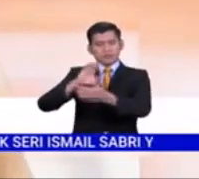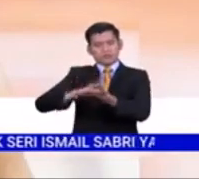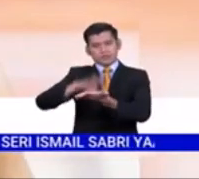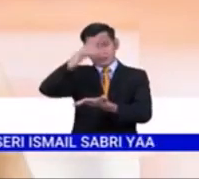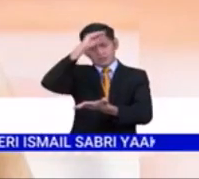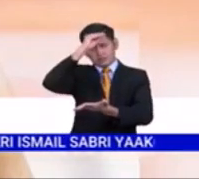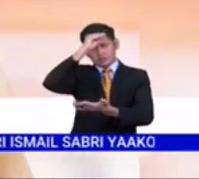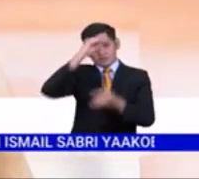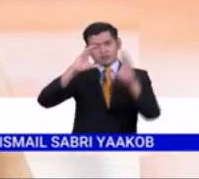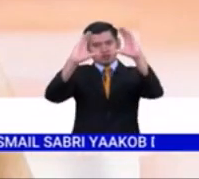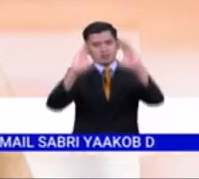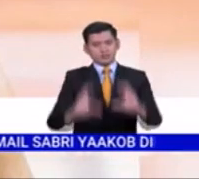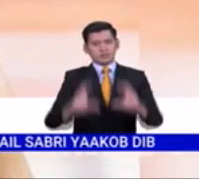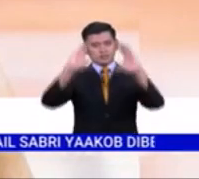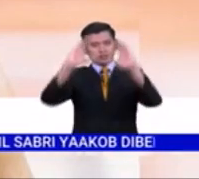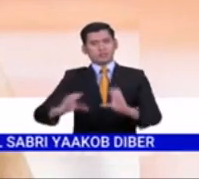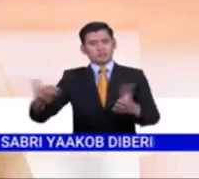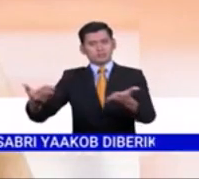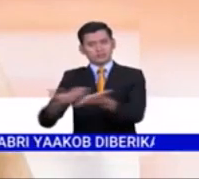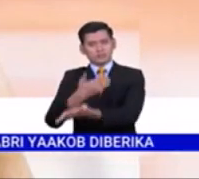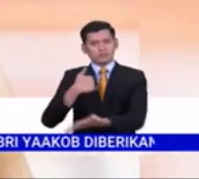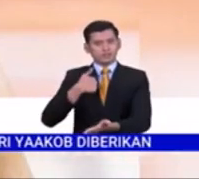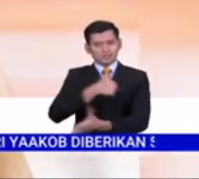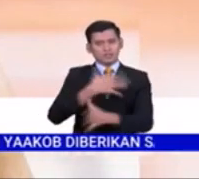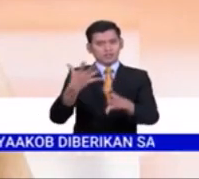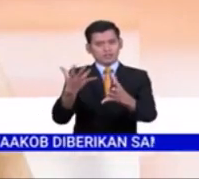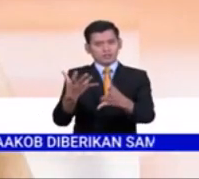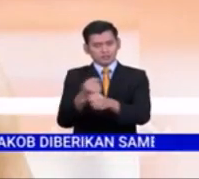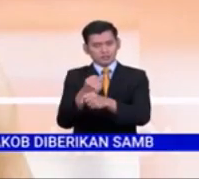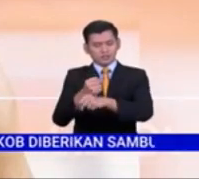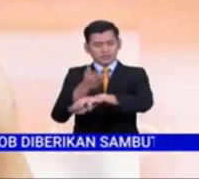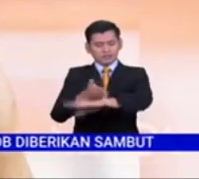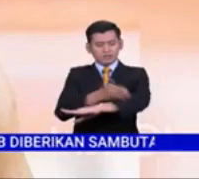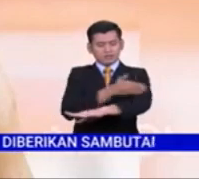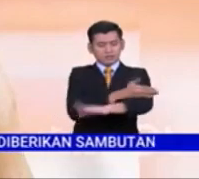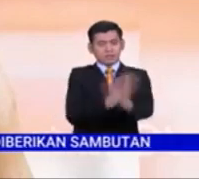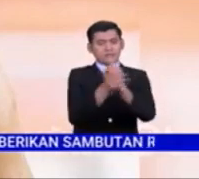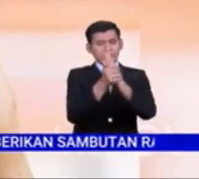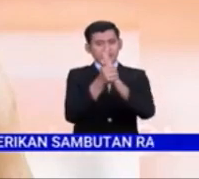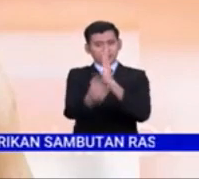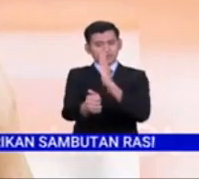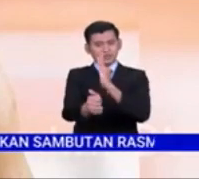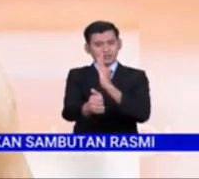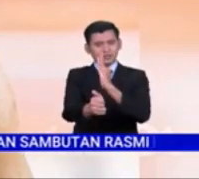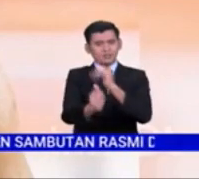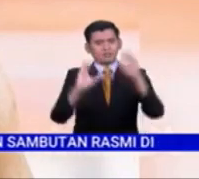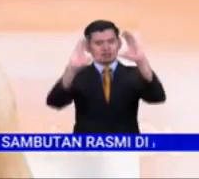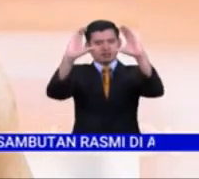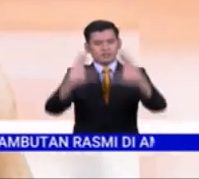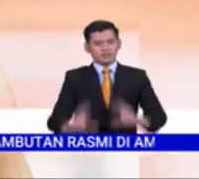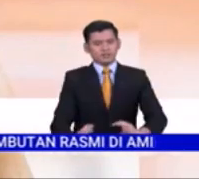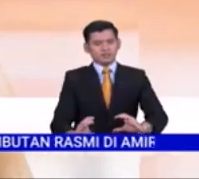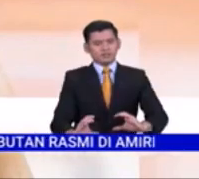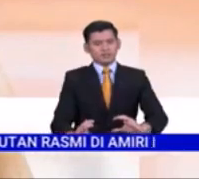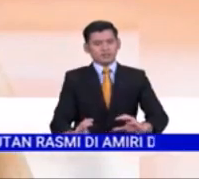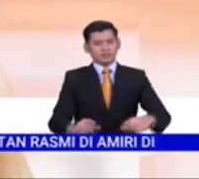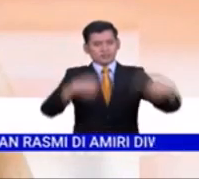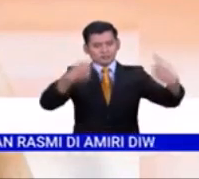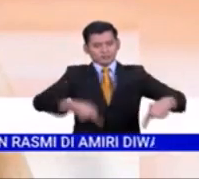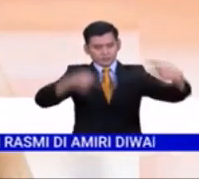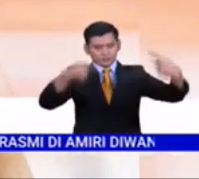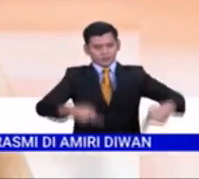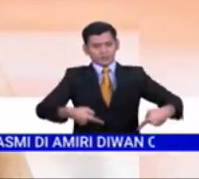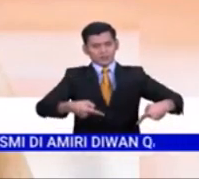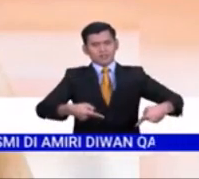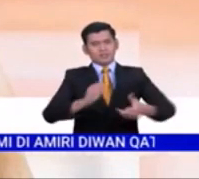baru. Kita banyak improve dari segi kita punya cara permainan, national team punya cara permainan.